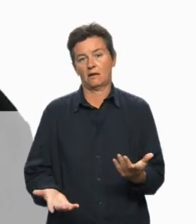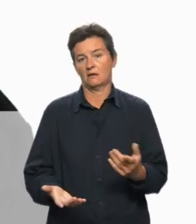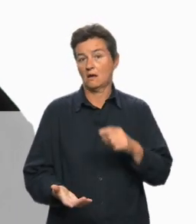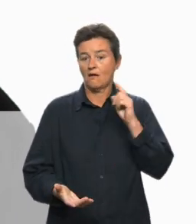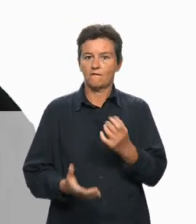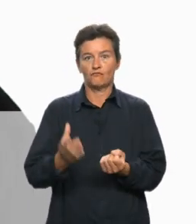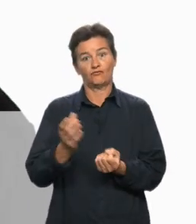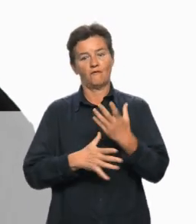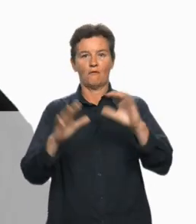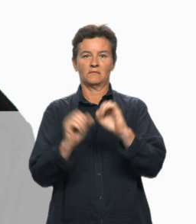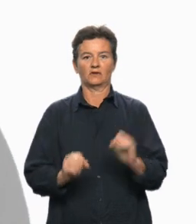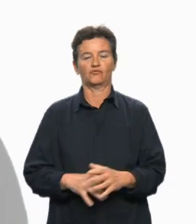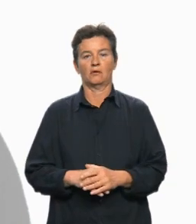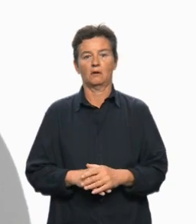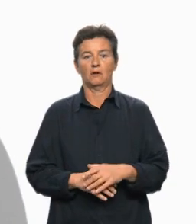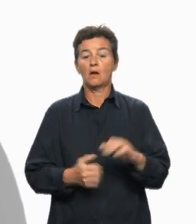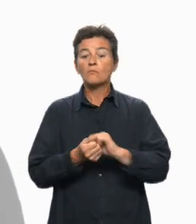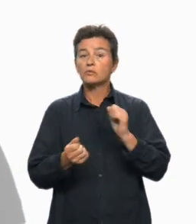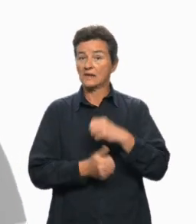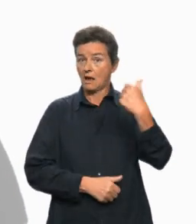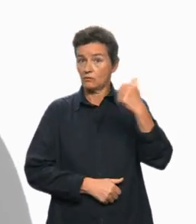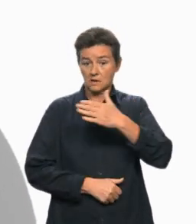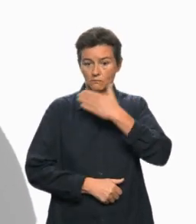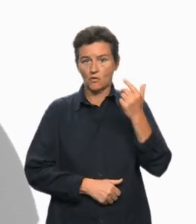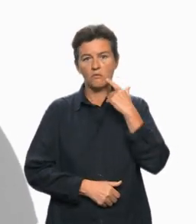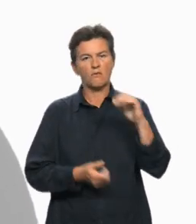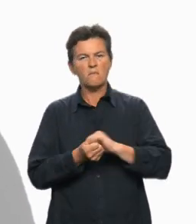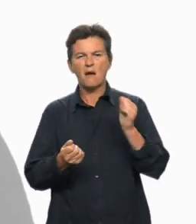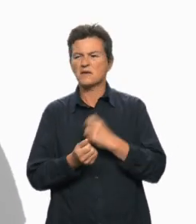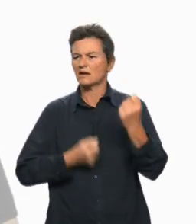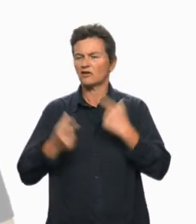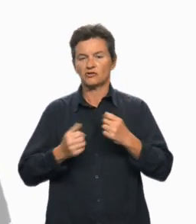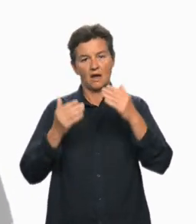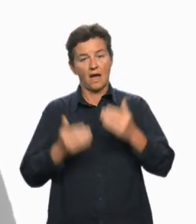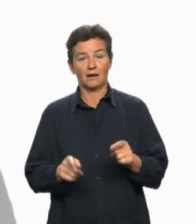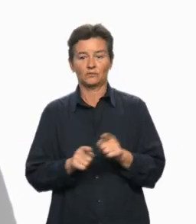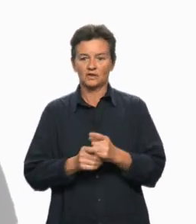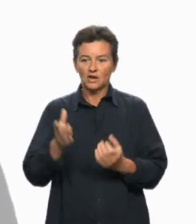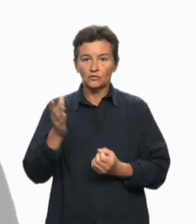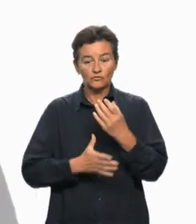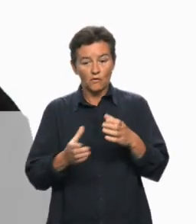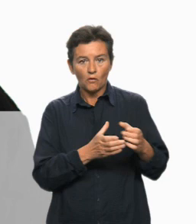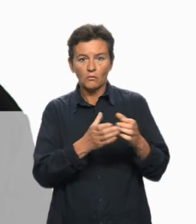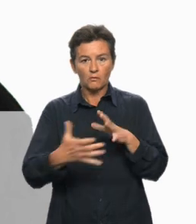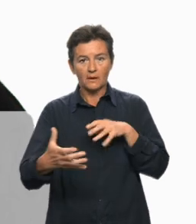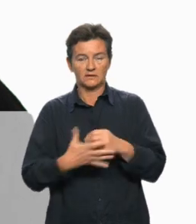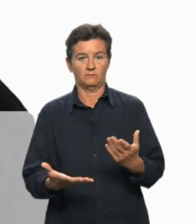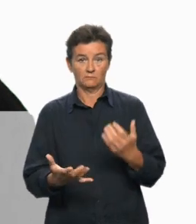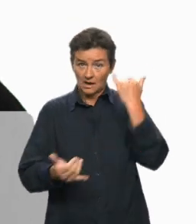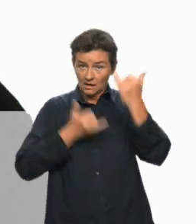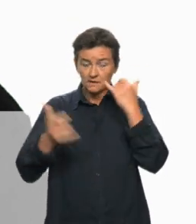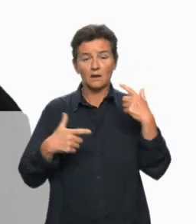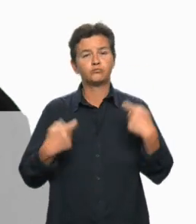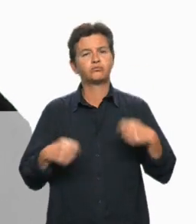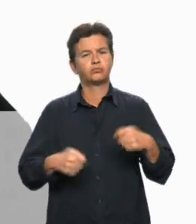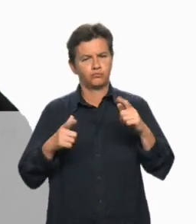carcan dépassé a besoin d'une mise à jour. Le bulletin unique éviterait un gâchis d'argent et de papier et favoriserait l'entrée de nouvelles voies. Des idées ?